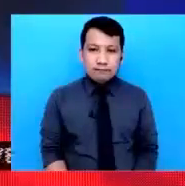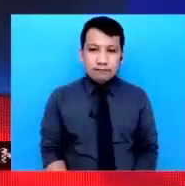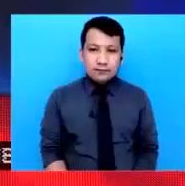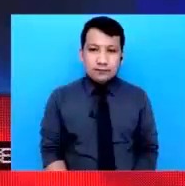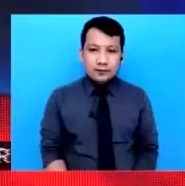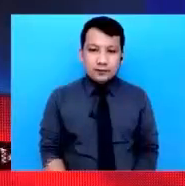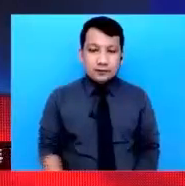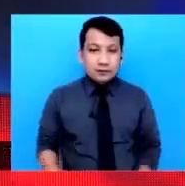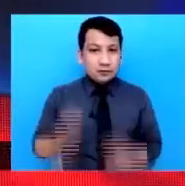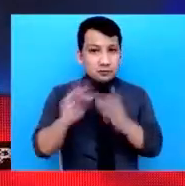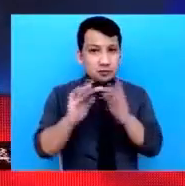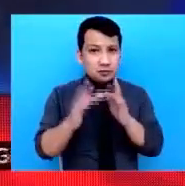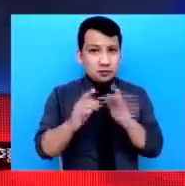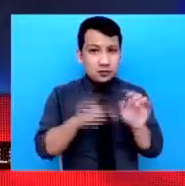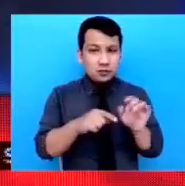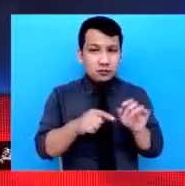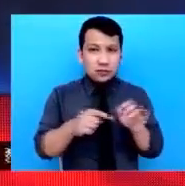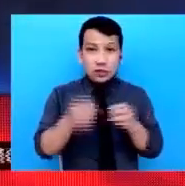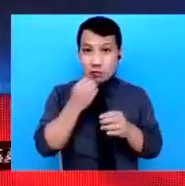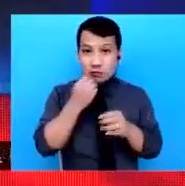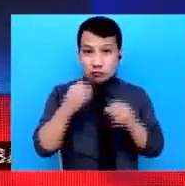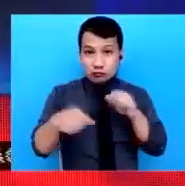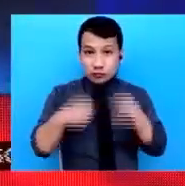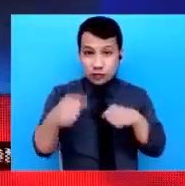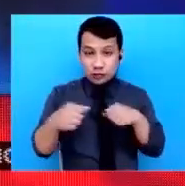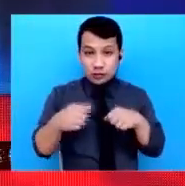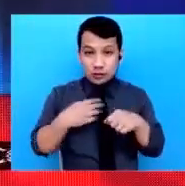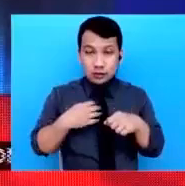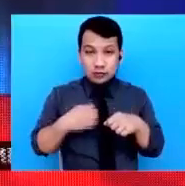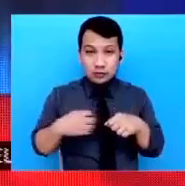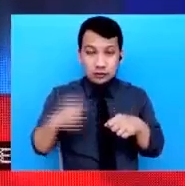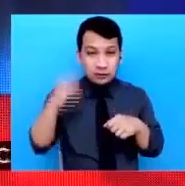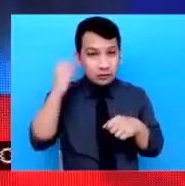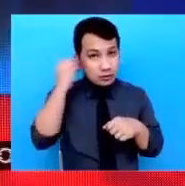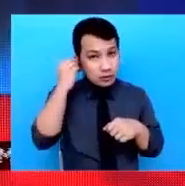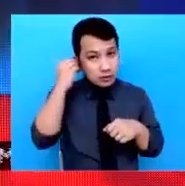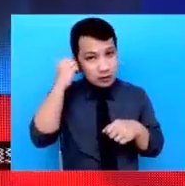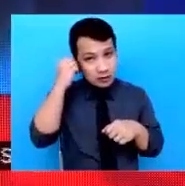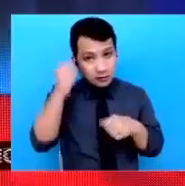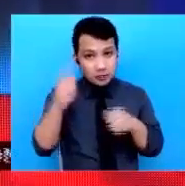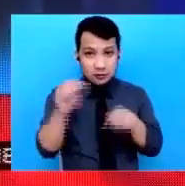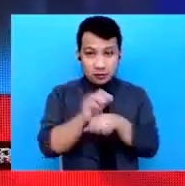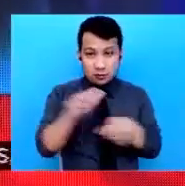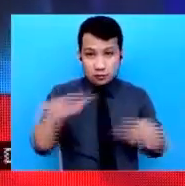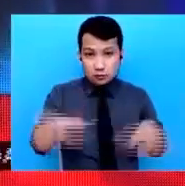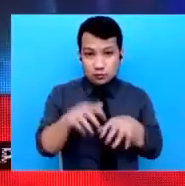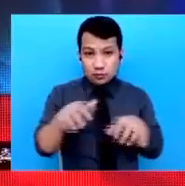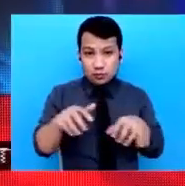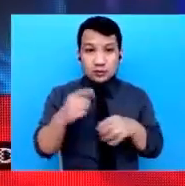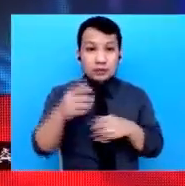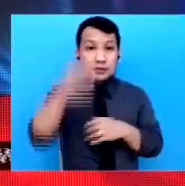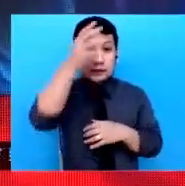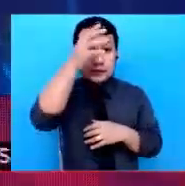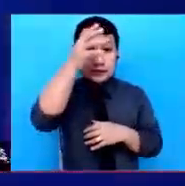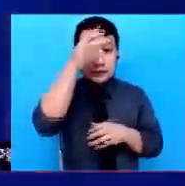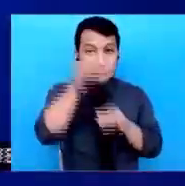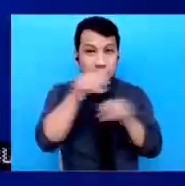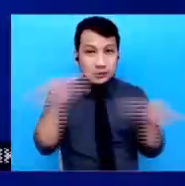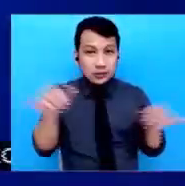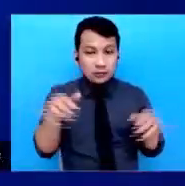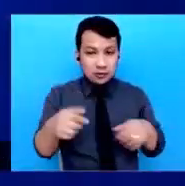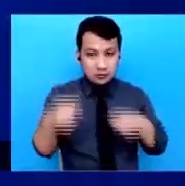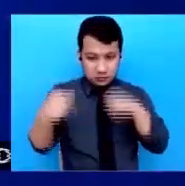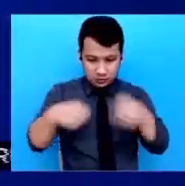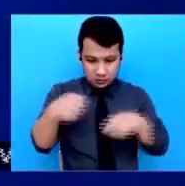ng netizens ang isang food delivery rider na pinagsabay po ang pagtatrabaho at pagiging tatay. Sakay ng kanyang